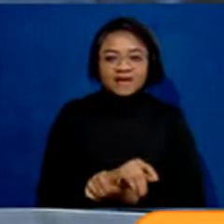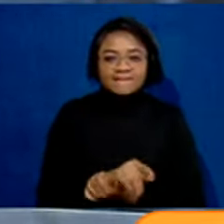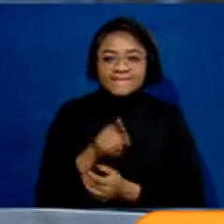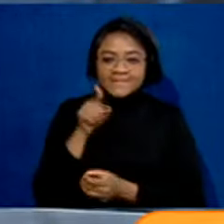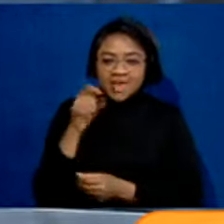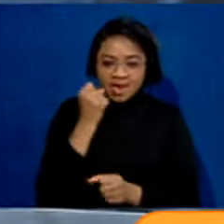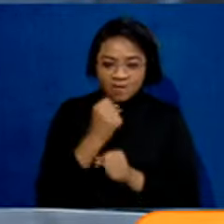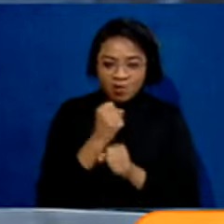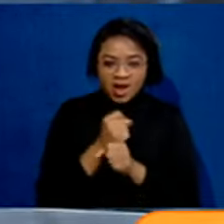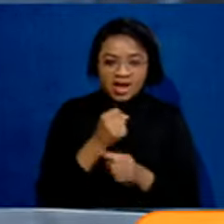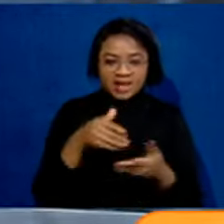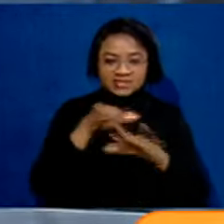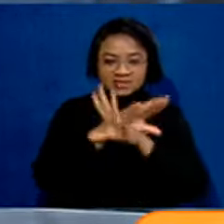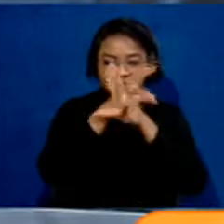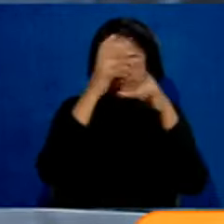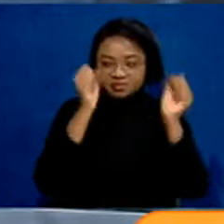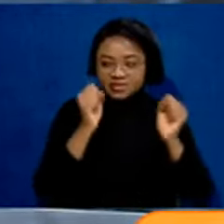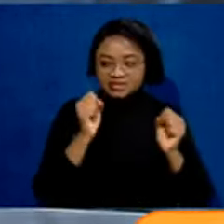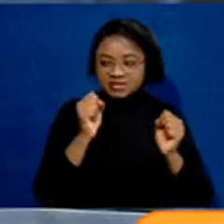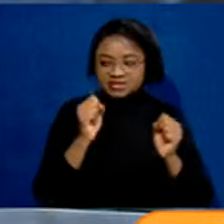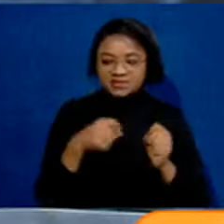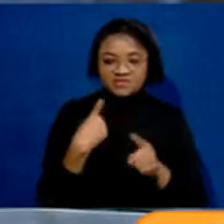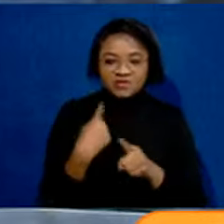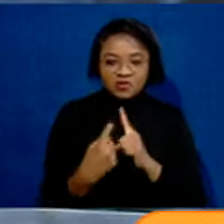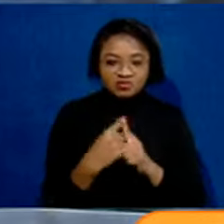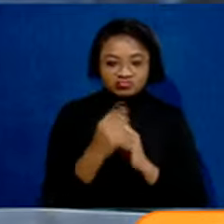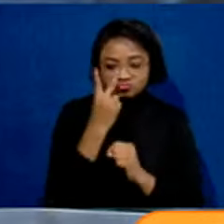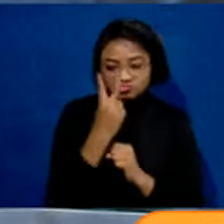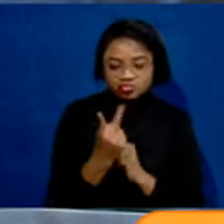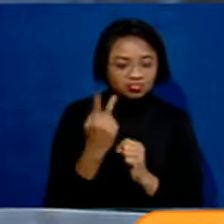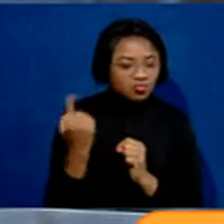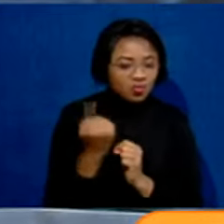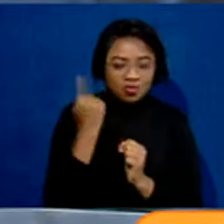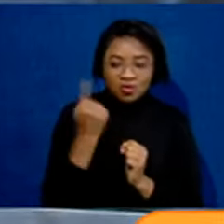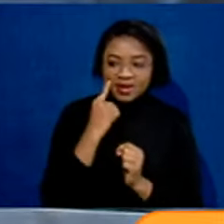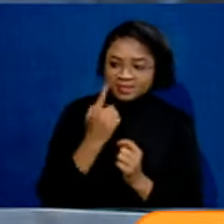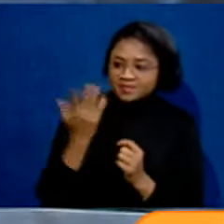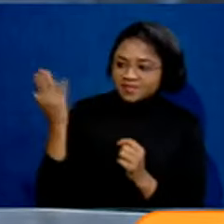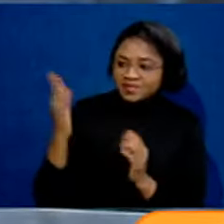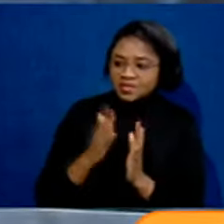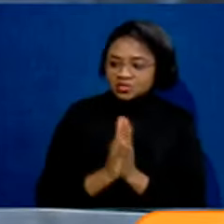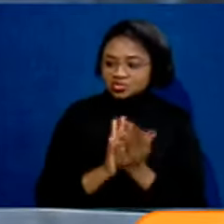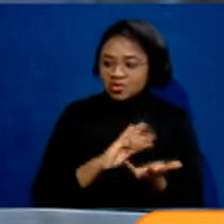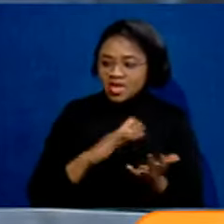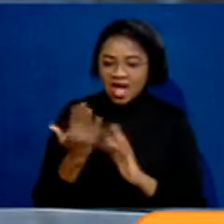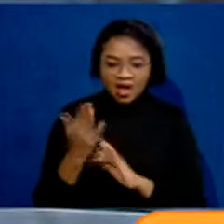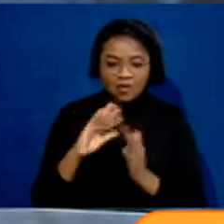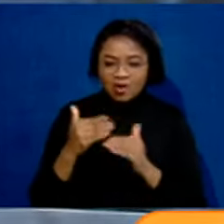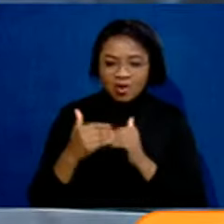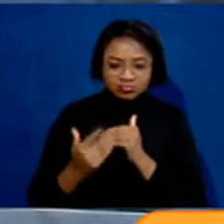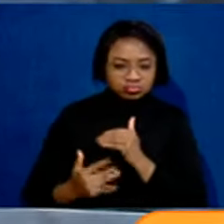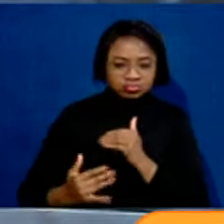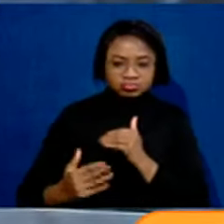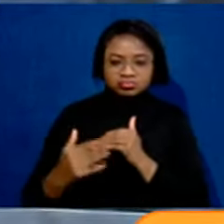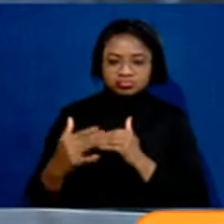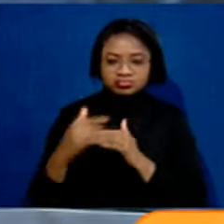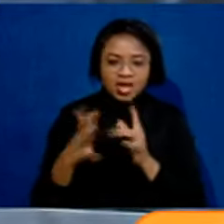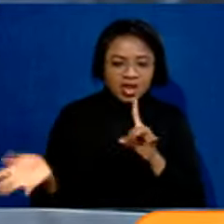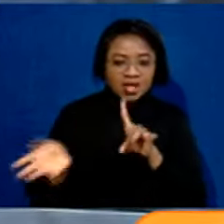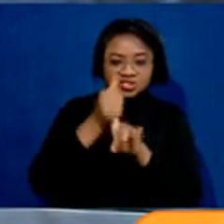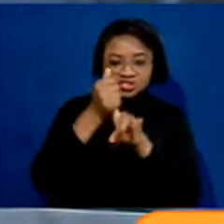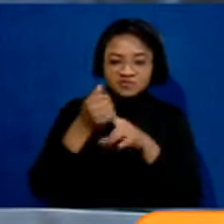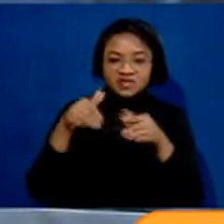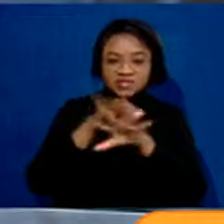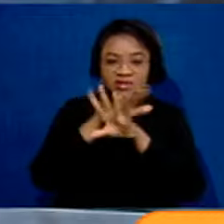kwa miaka miwili tu. Brenda, Wanga anaangazia pandashuka za Gachagua ambaye alikwea hadi unaibu rais baada ya kuhudumu